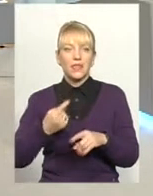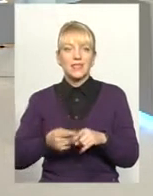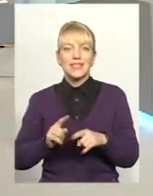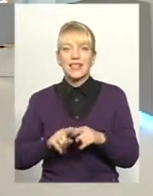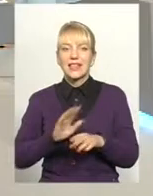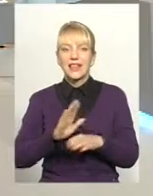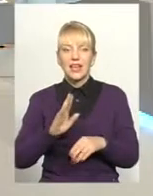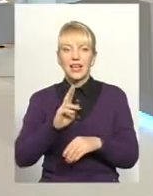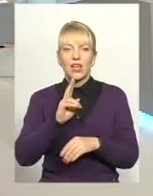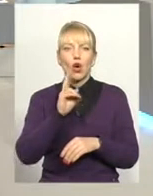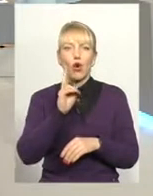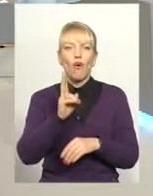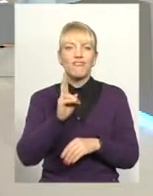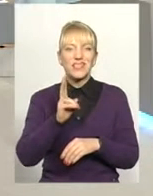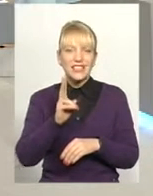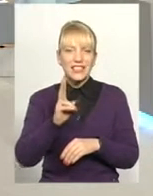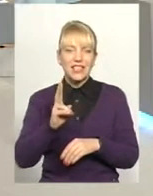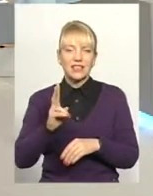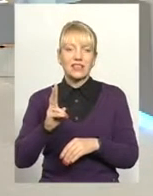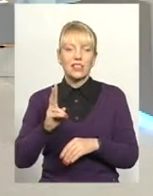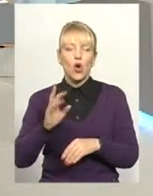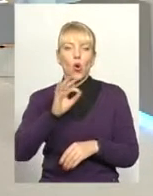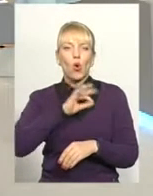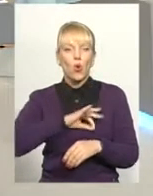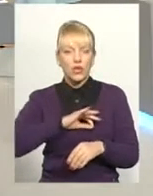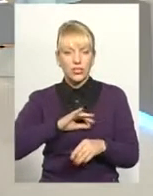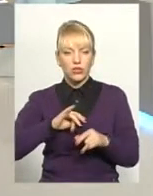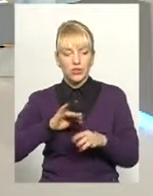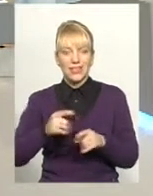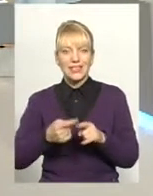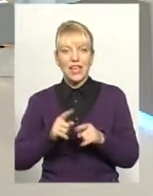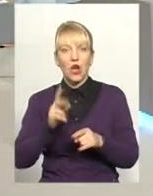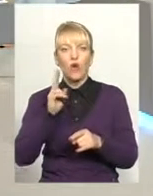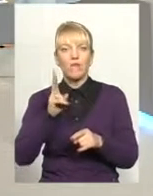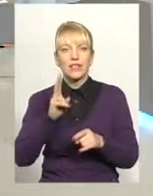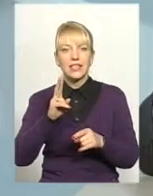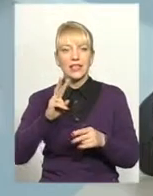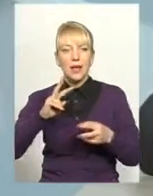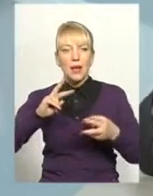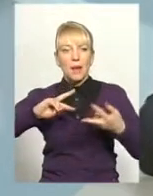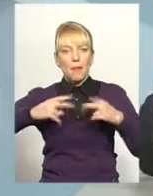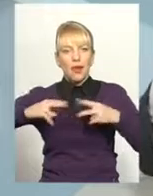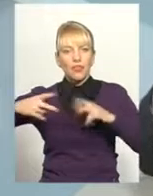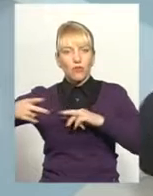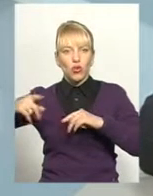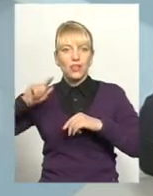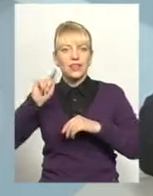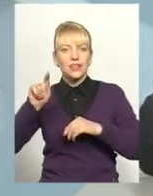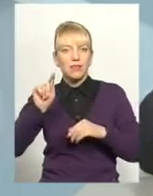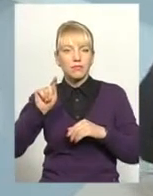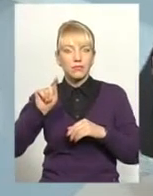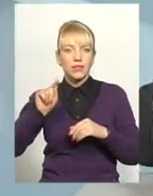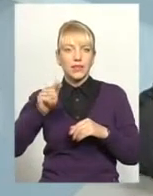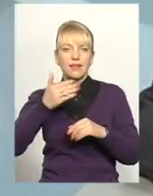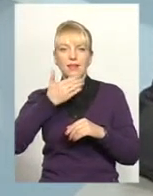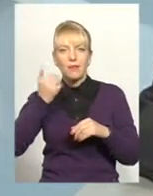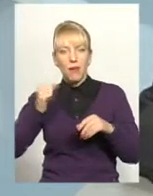корисної дії, а це коефіцієнт перетворення. Він може бути вищий, тому що там відбувається, там нема